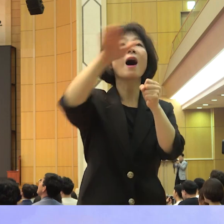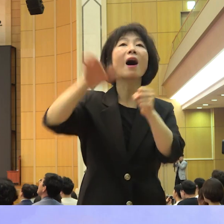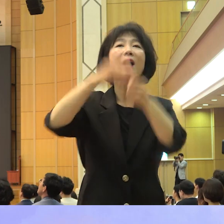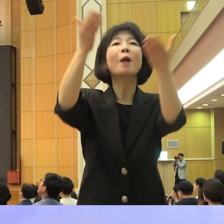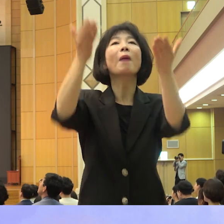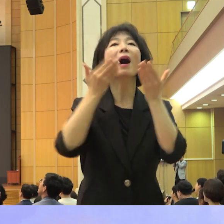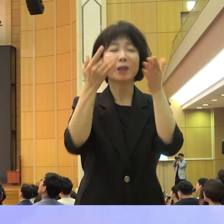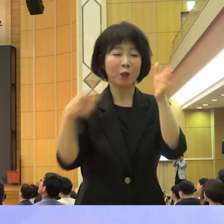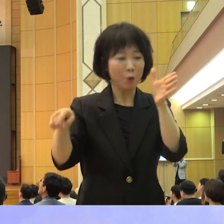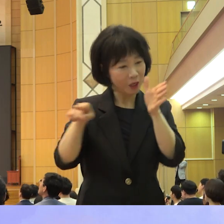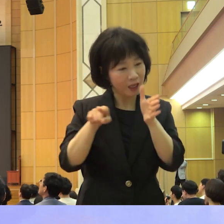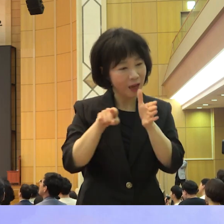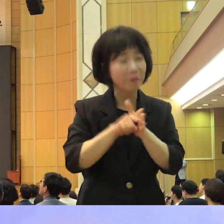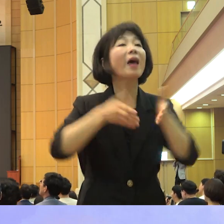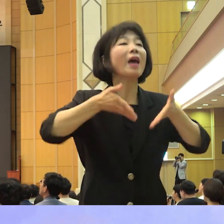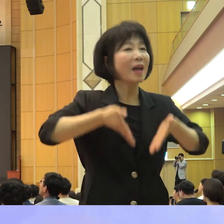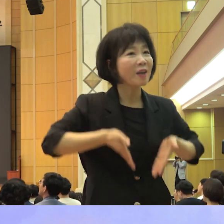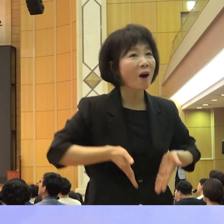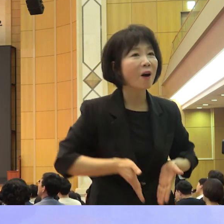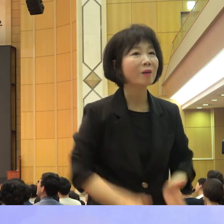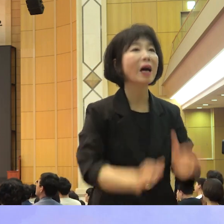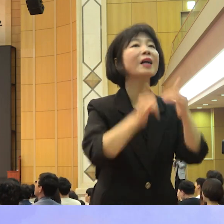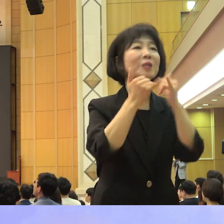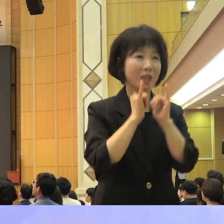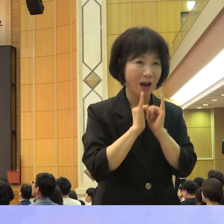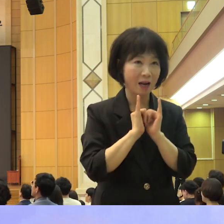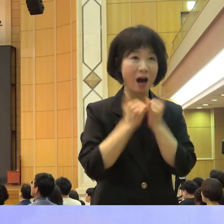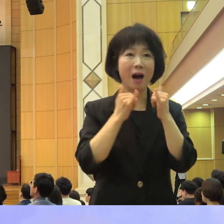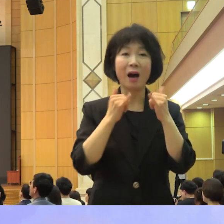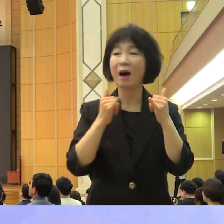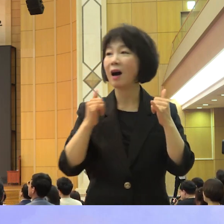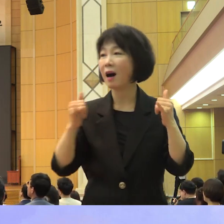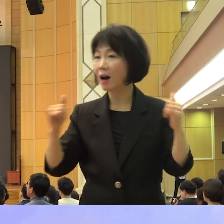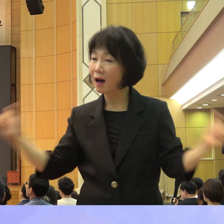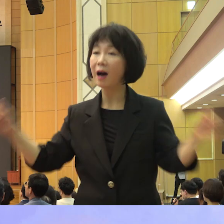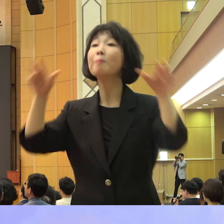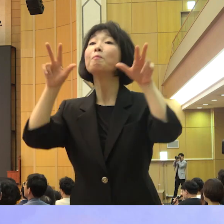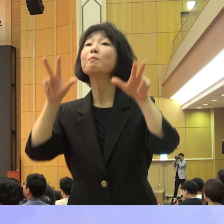당신은 사랑받기 위해 태어난